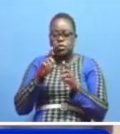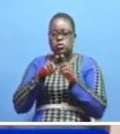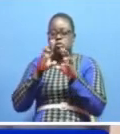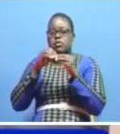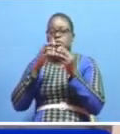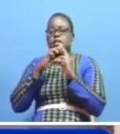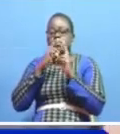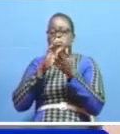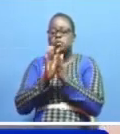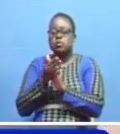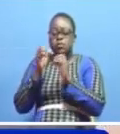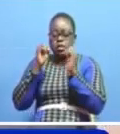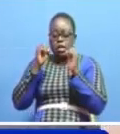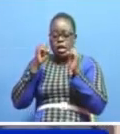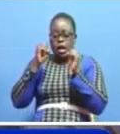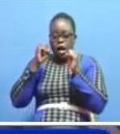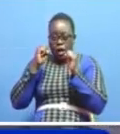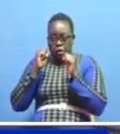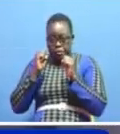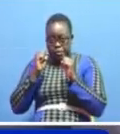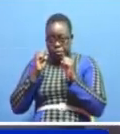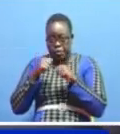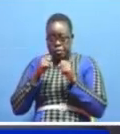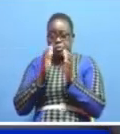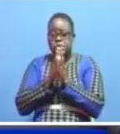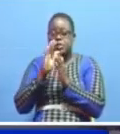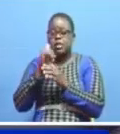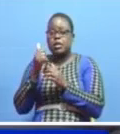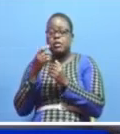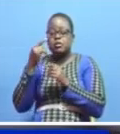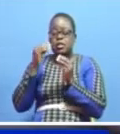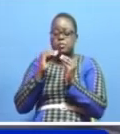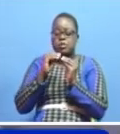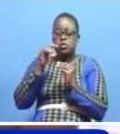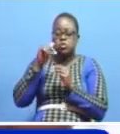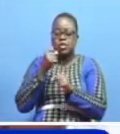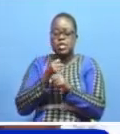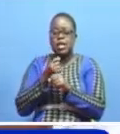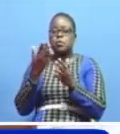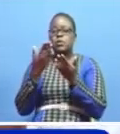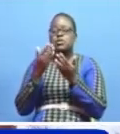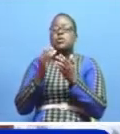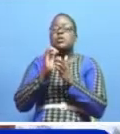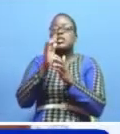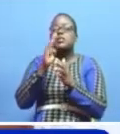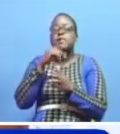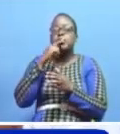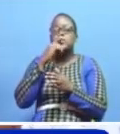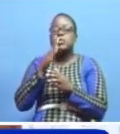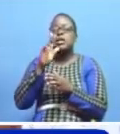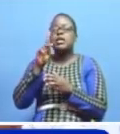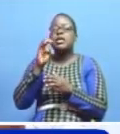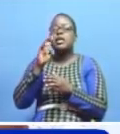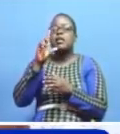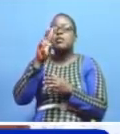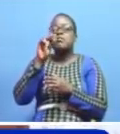vatena wiwano na atongo ya nyanya kati wa maundu angi Nthini wa syikalo syua umunthi lasi atongo wene spika wa bunge ya kaunti ya Kitui Kevin Kinengo